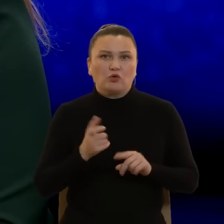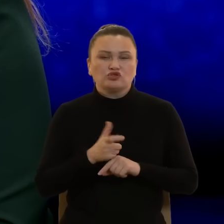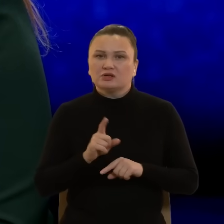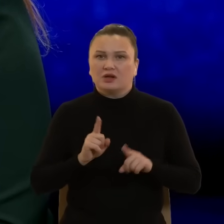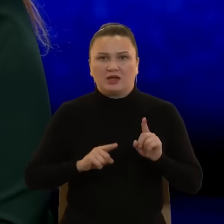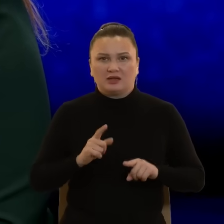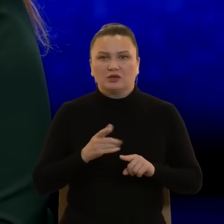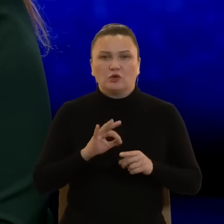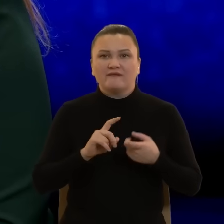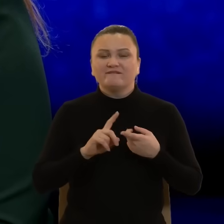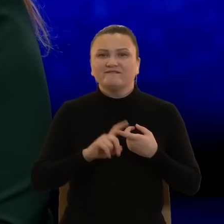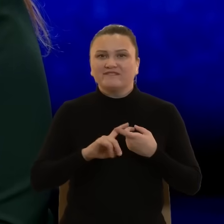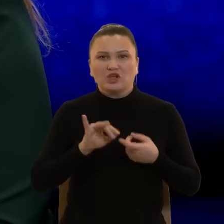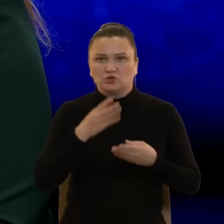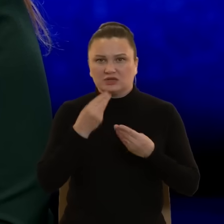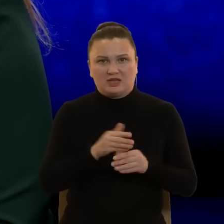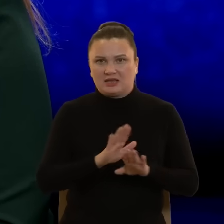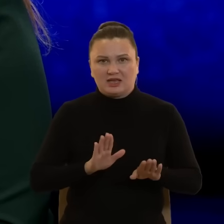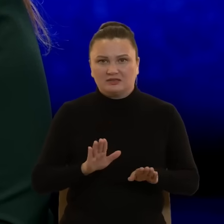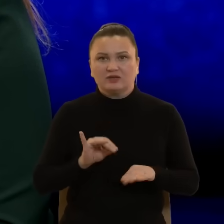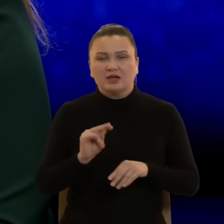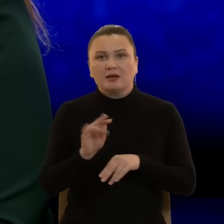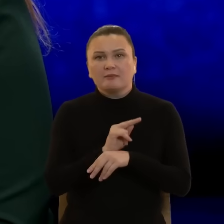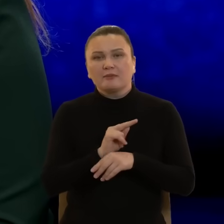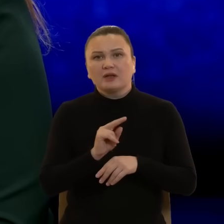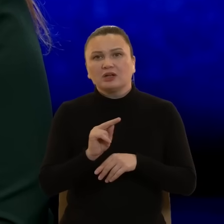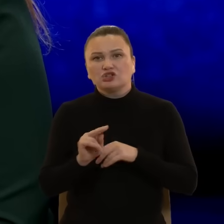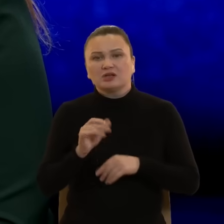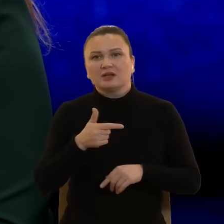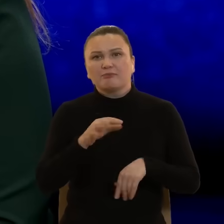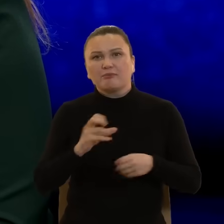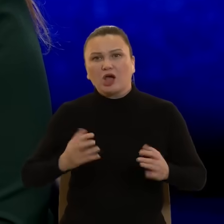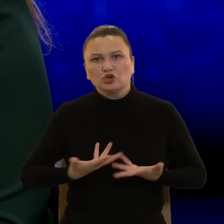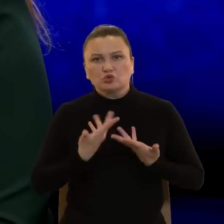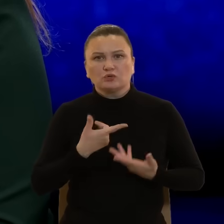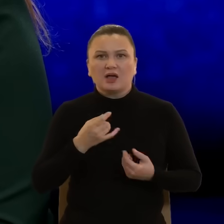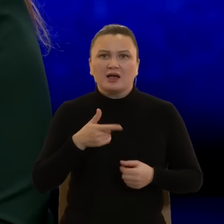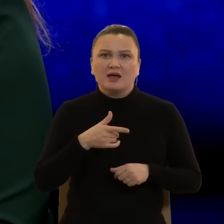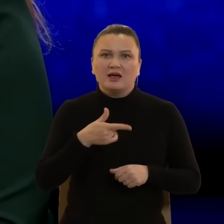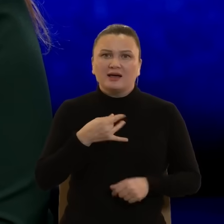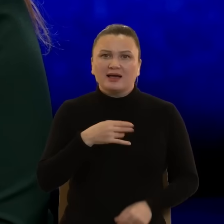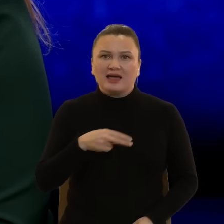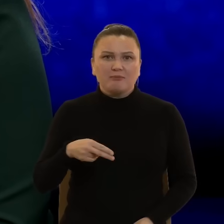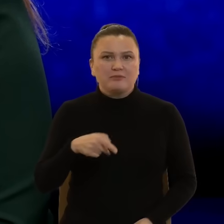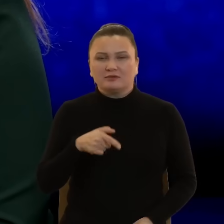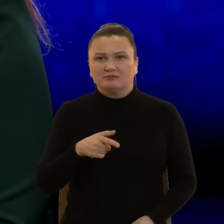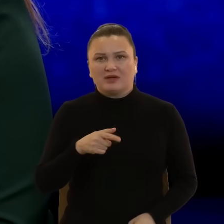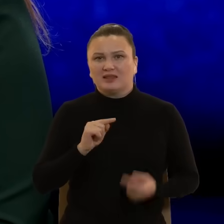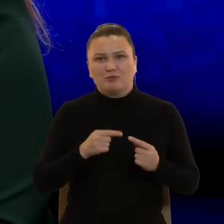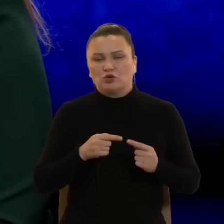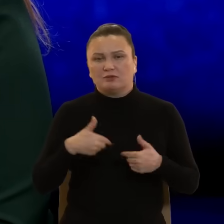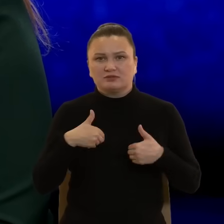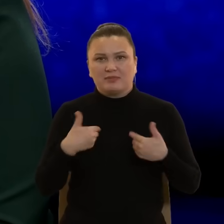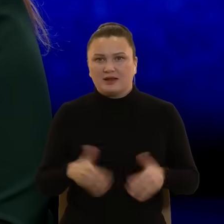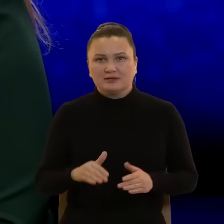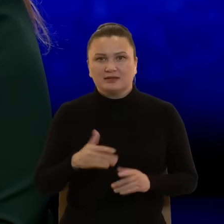редким исключением, на вирусы не действуют. Поэтому применять их для лечения простуды, гриппа совершенно бесполезно. И сейчас мы живем с